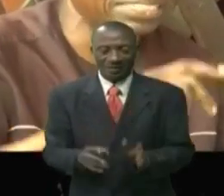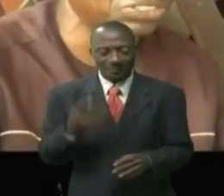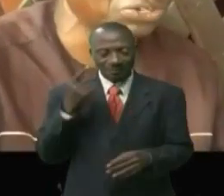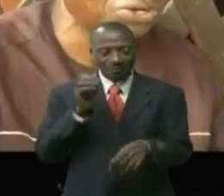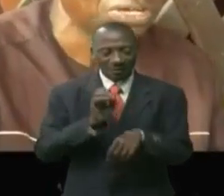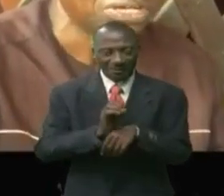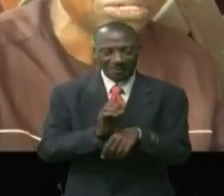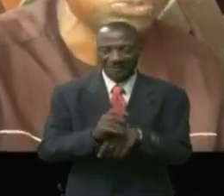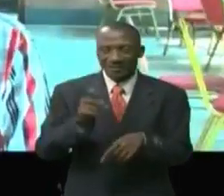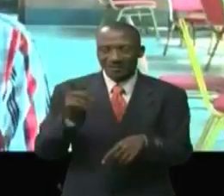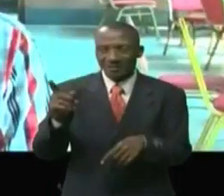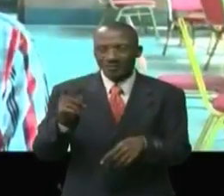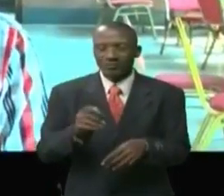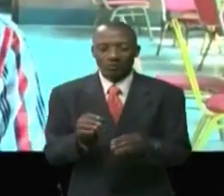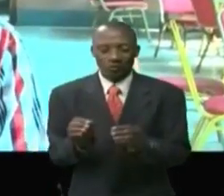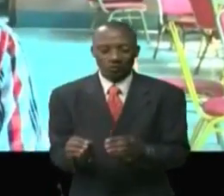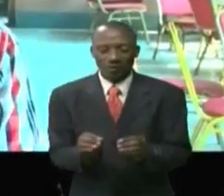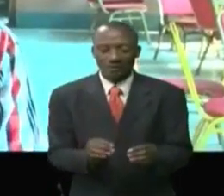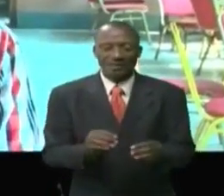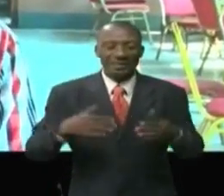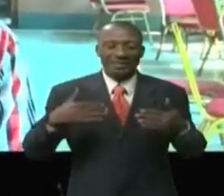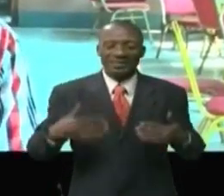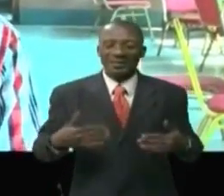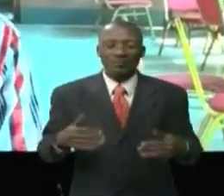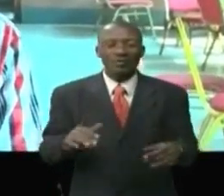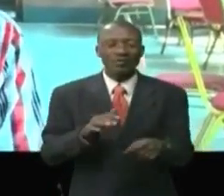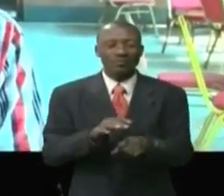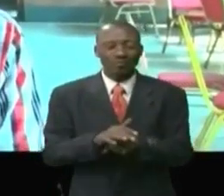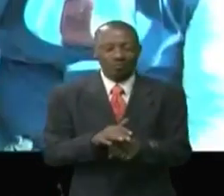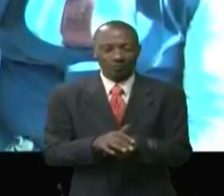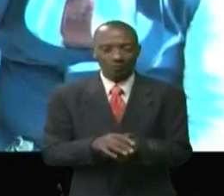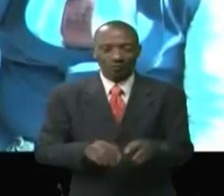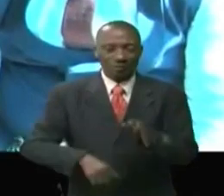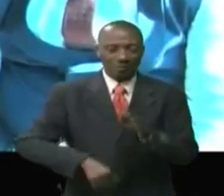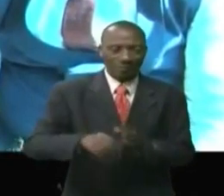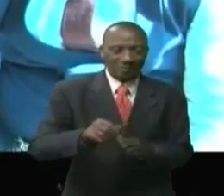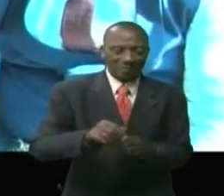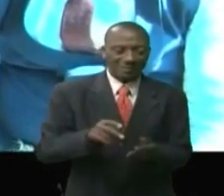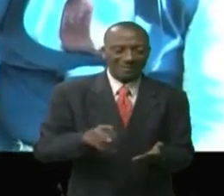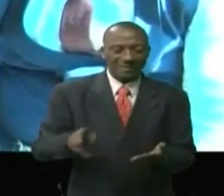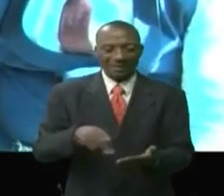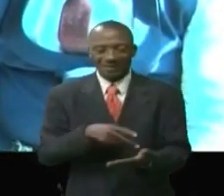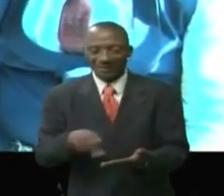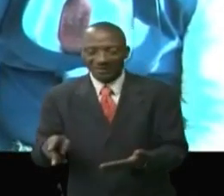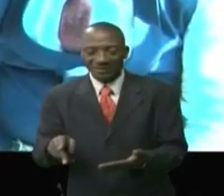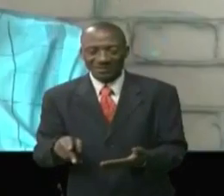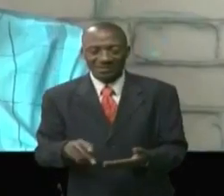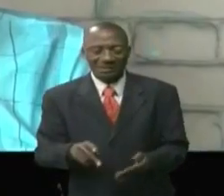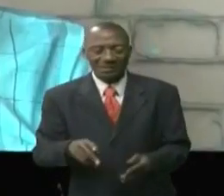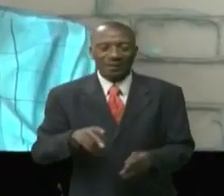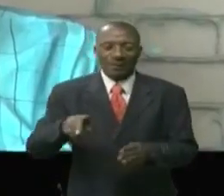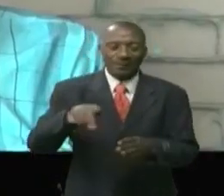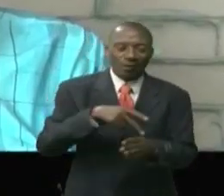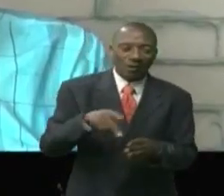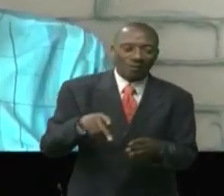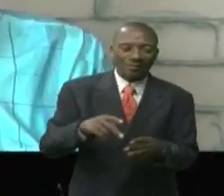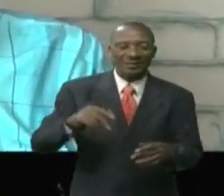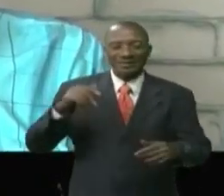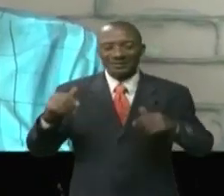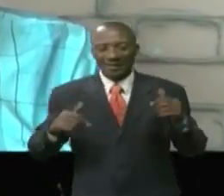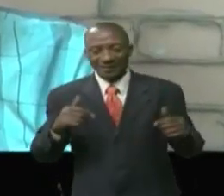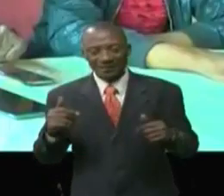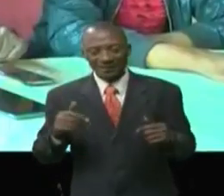football la danse la visite de la tombe de certains missionnaires les conférence tout sera au